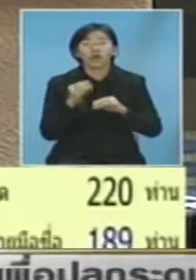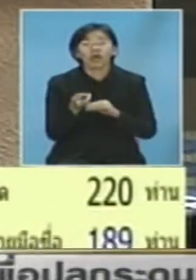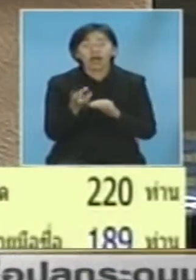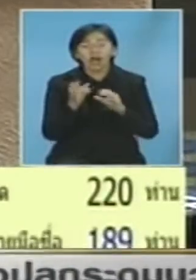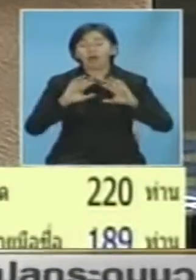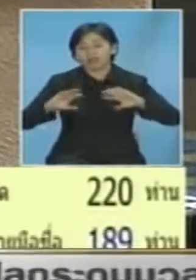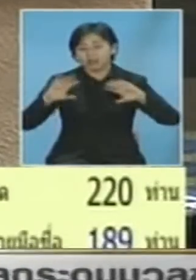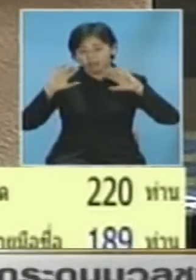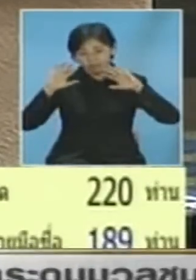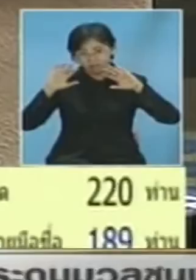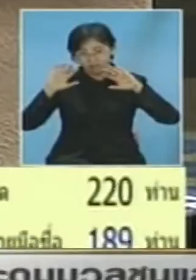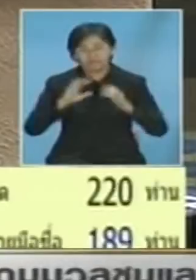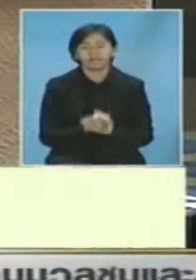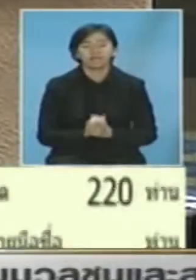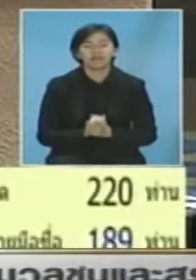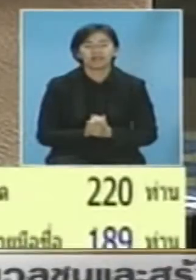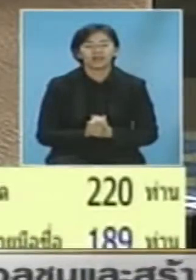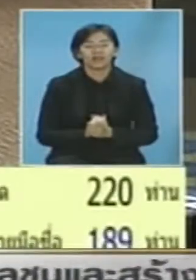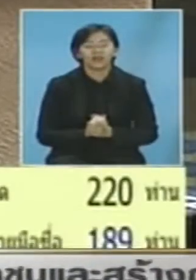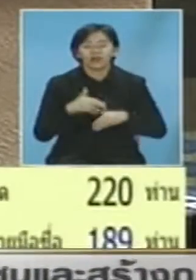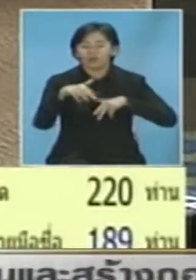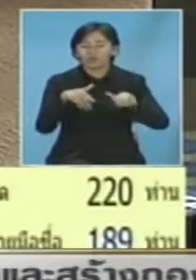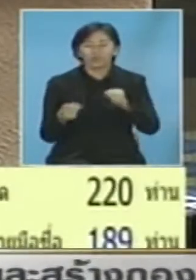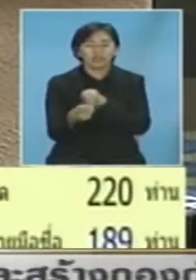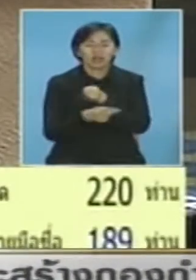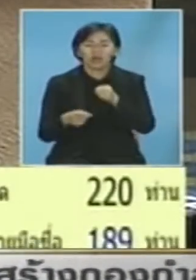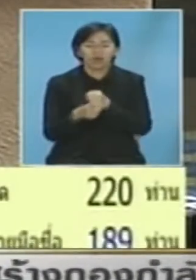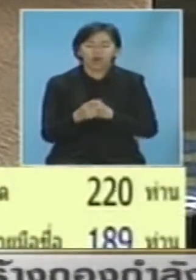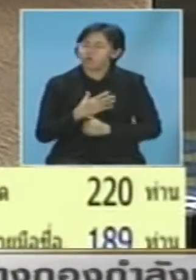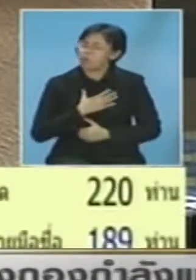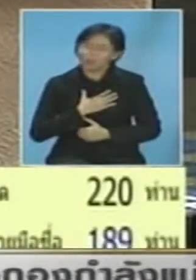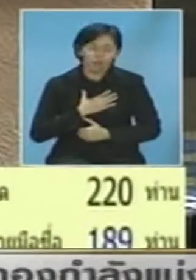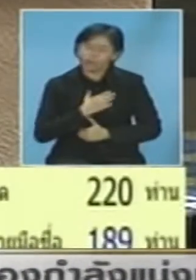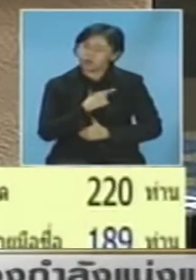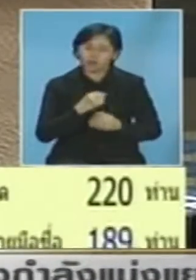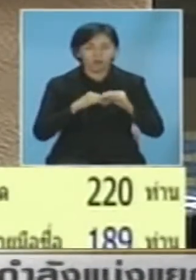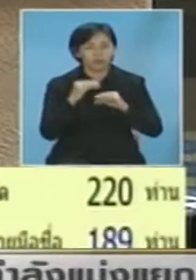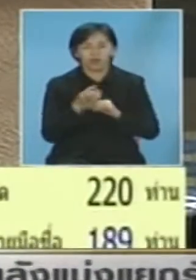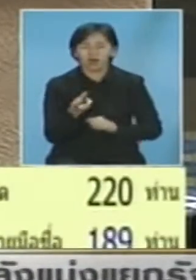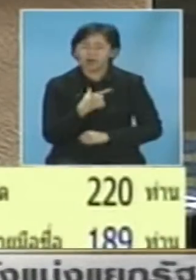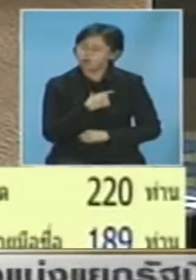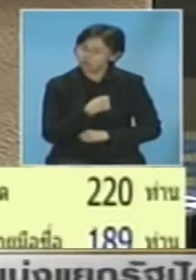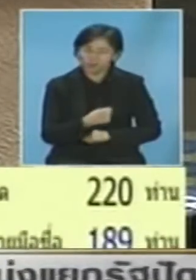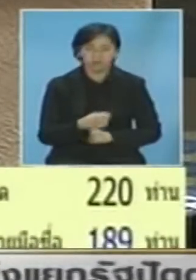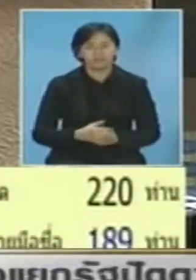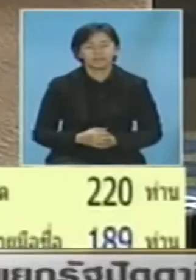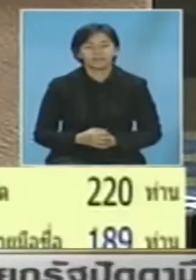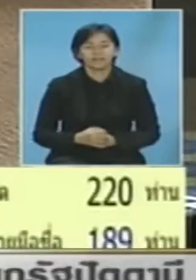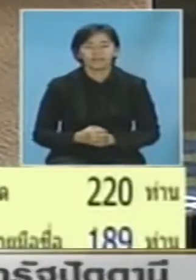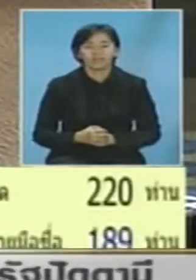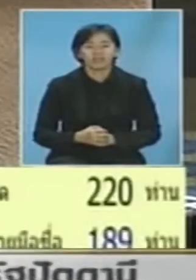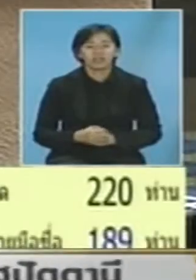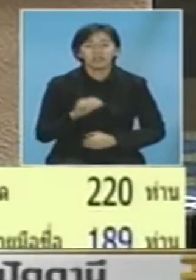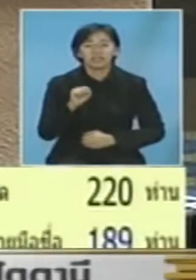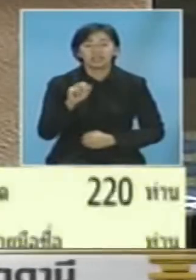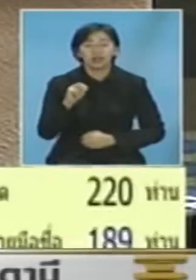าลเป็นที่ชื่นชอบของชาวนาที่เข้าร่วมโครงการท่านสมาชิกส